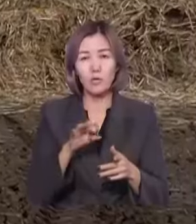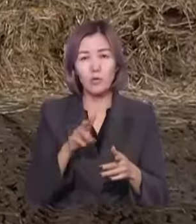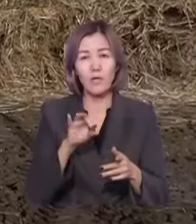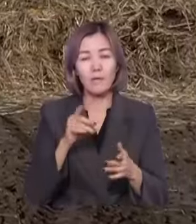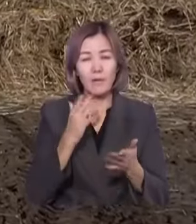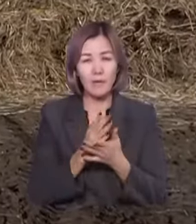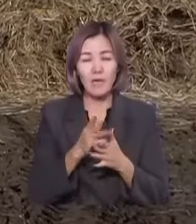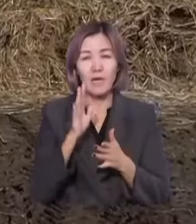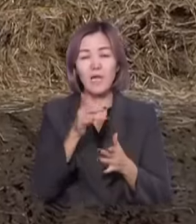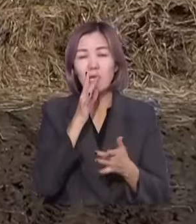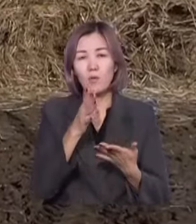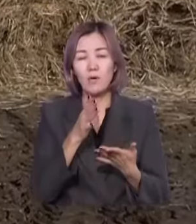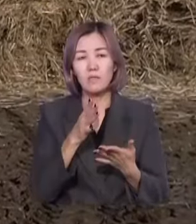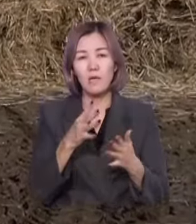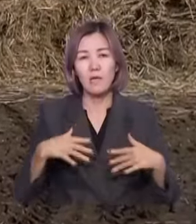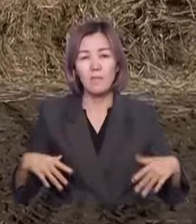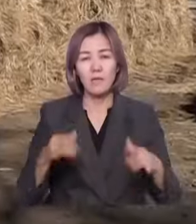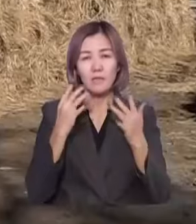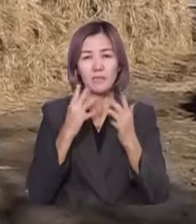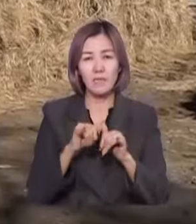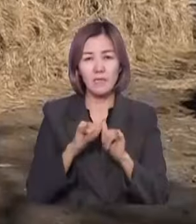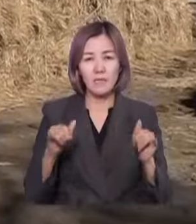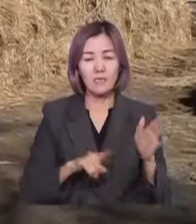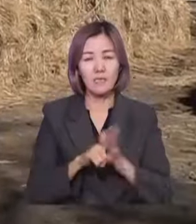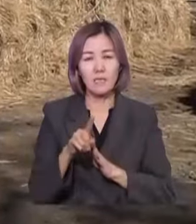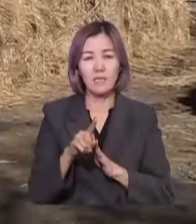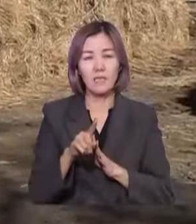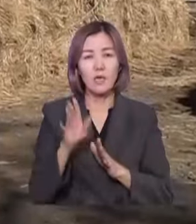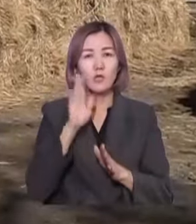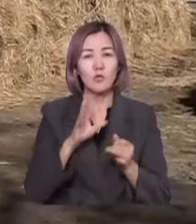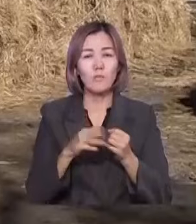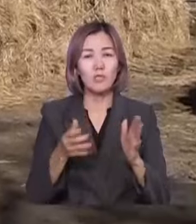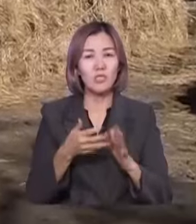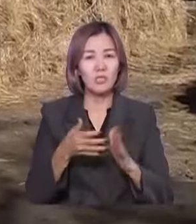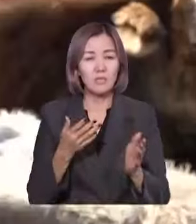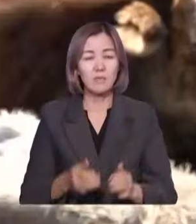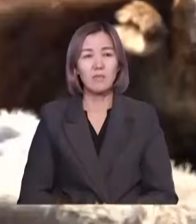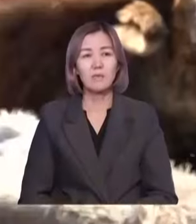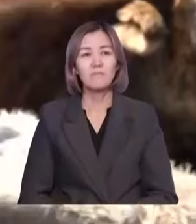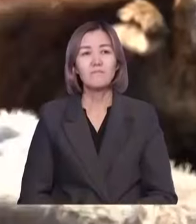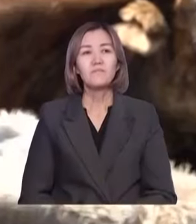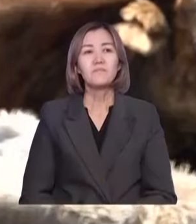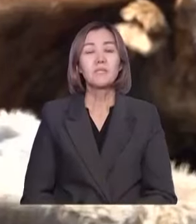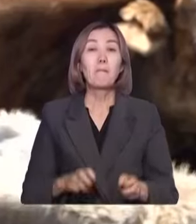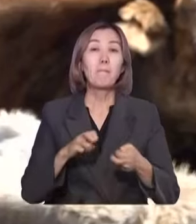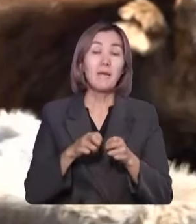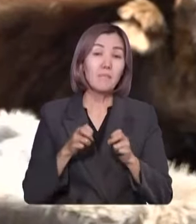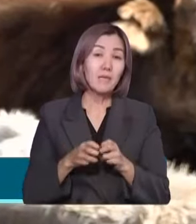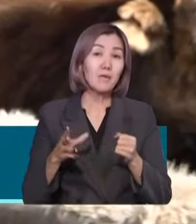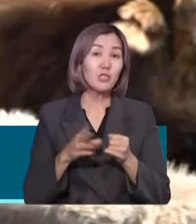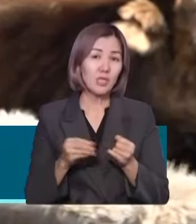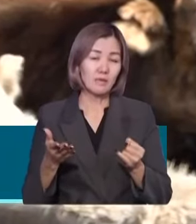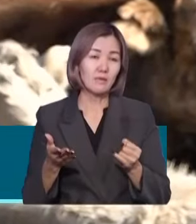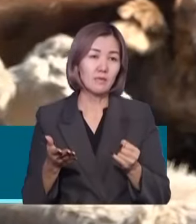бар. Алдағы уақытта мал санын арттырғысы келеді. Тек бір мәселе суармалы жер жетіспейді. Сонда проблема суармалы жер